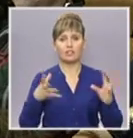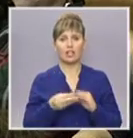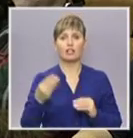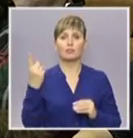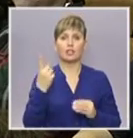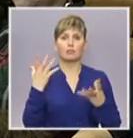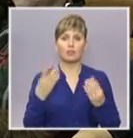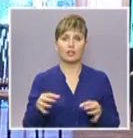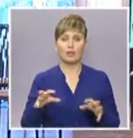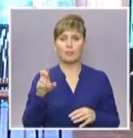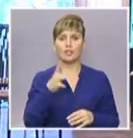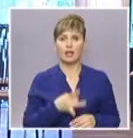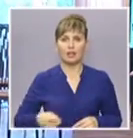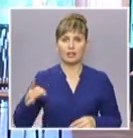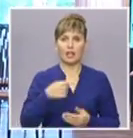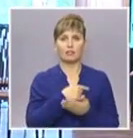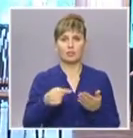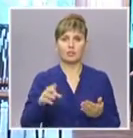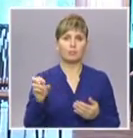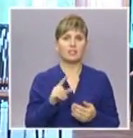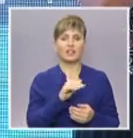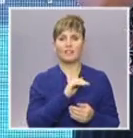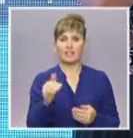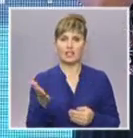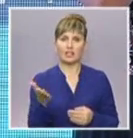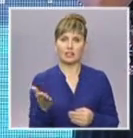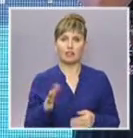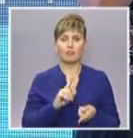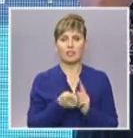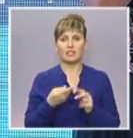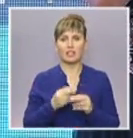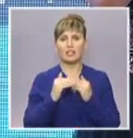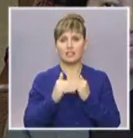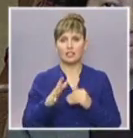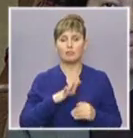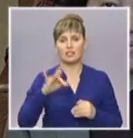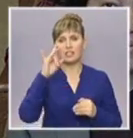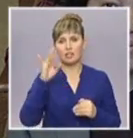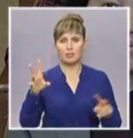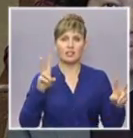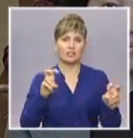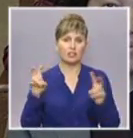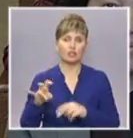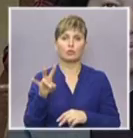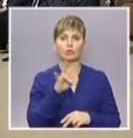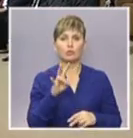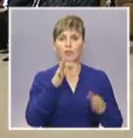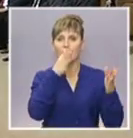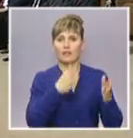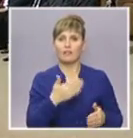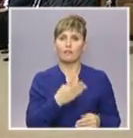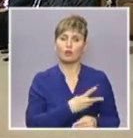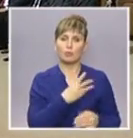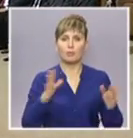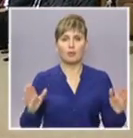первого президента в Бустандыкском районе отметили без официальных докладов. Вместо этого на сцене звучали знаменитые цитаты Нурсултана Назарбаева, его